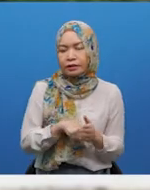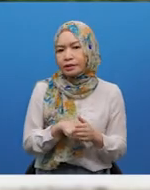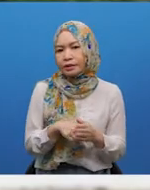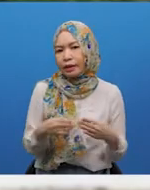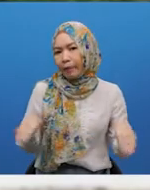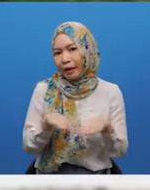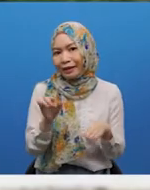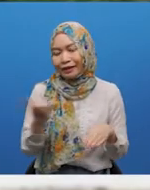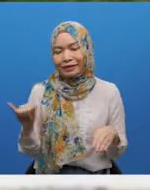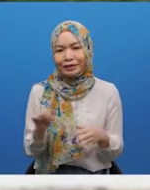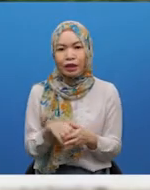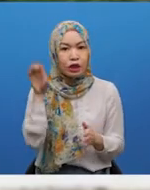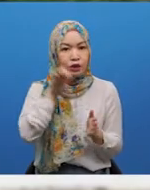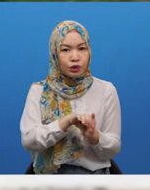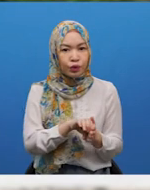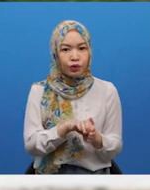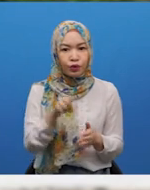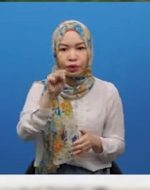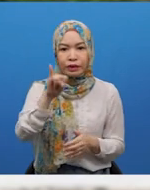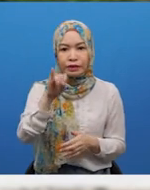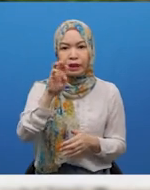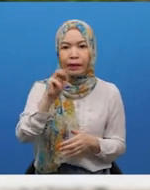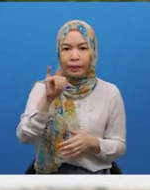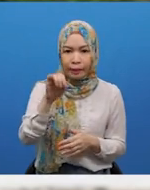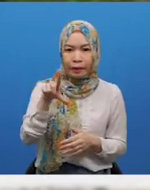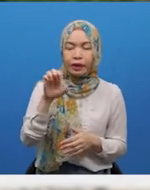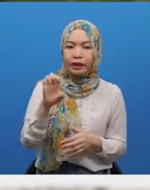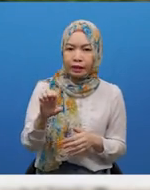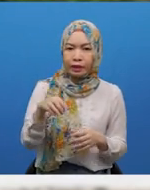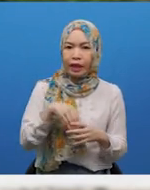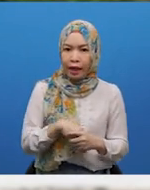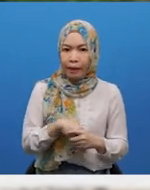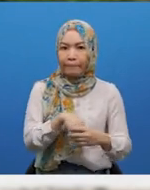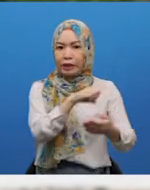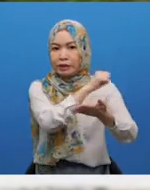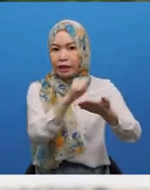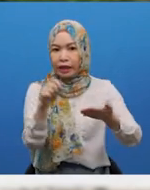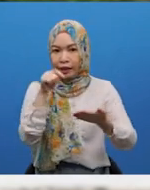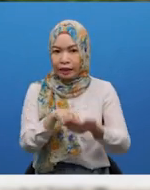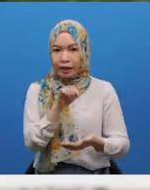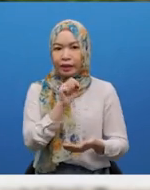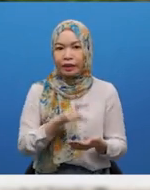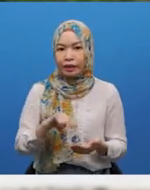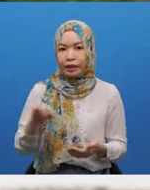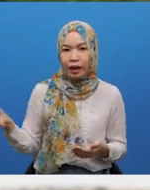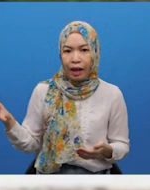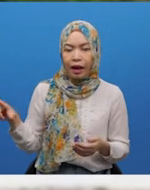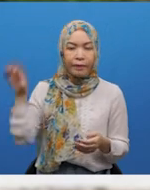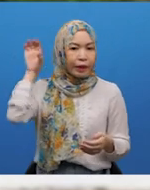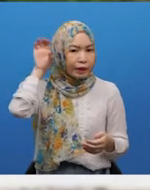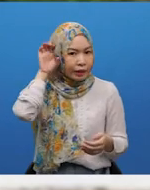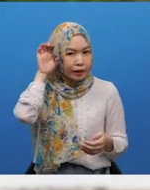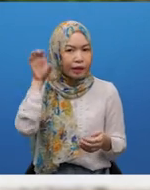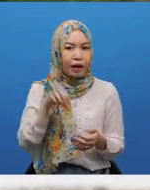Contoh penggunaan gaya bahasa simili dalam syair ini ialah mendengar gempar